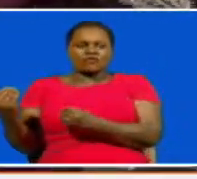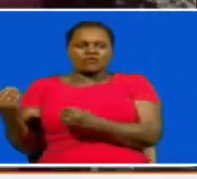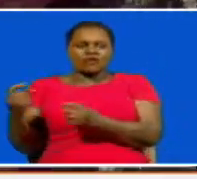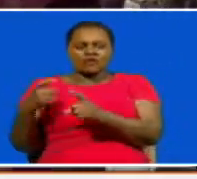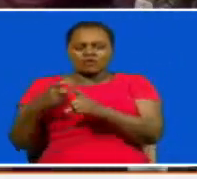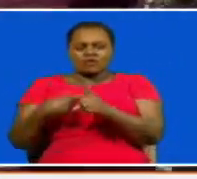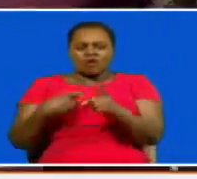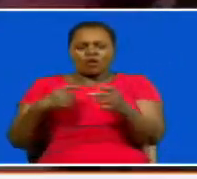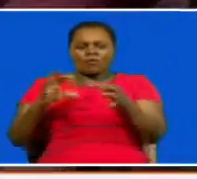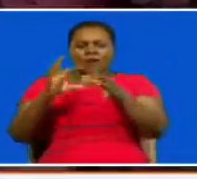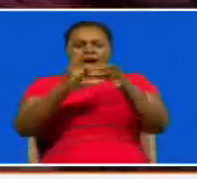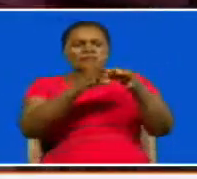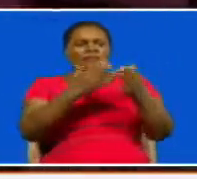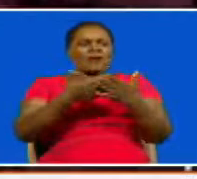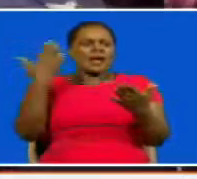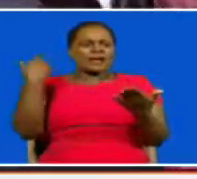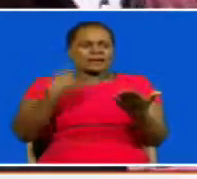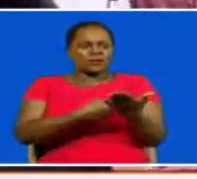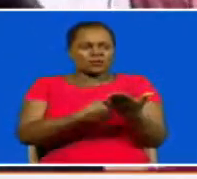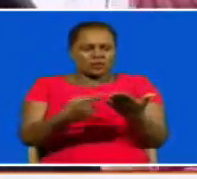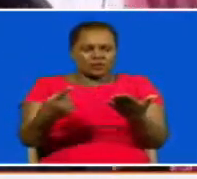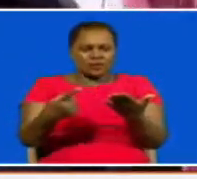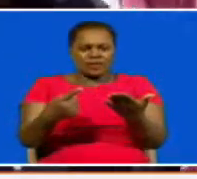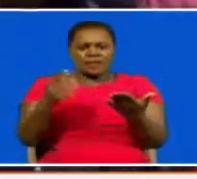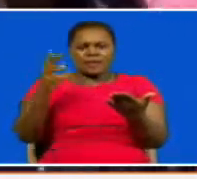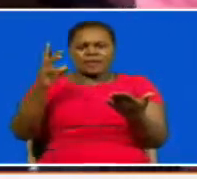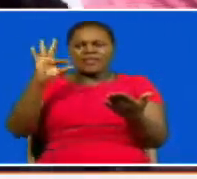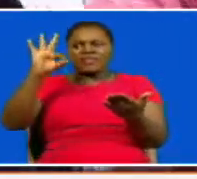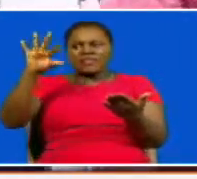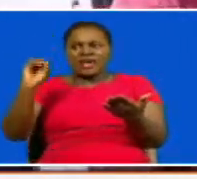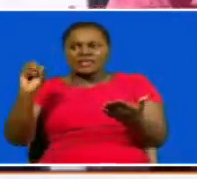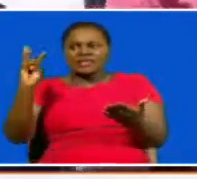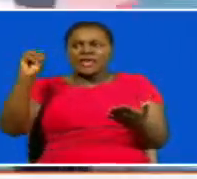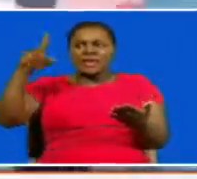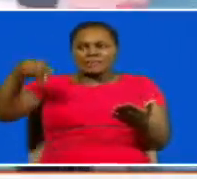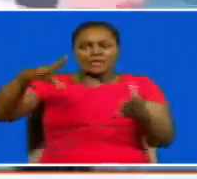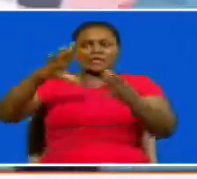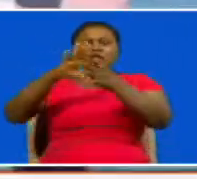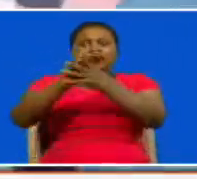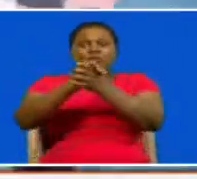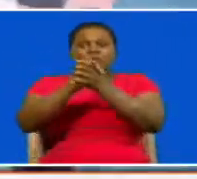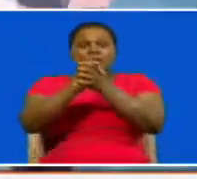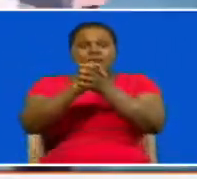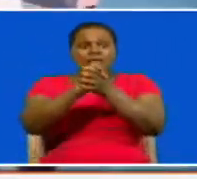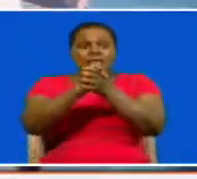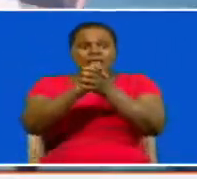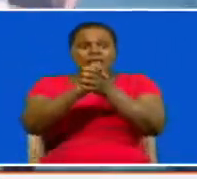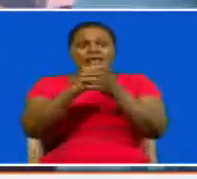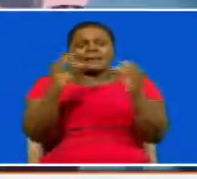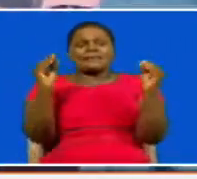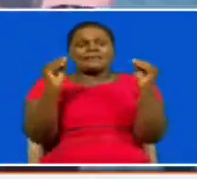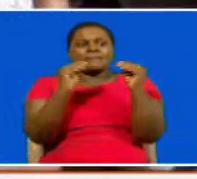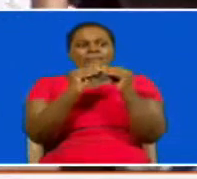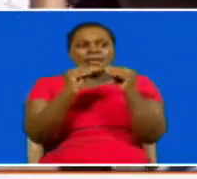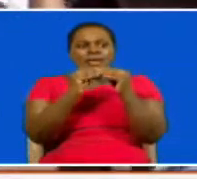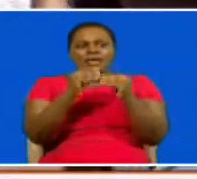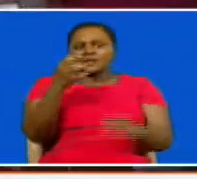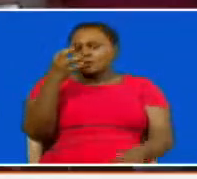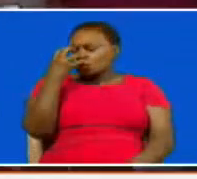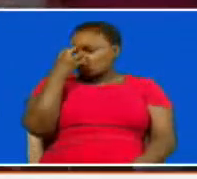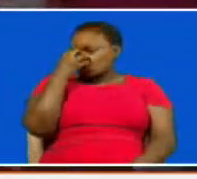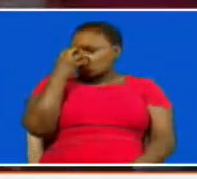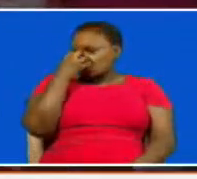Azimio. Mapema wiki iliyopita, takriban wabunge 30 waliochaguliwa na chama cha Jubilee walikuwa wamefanya mkutano na Rais William